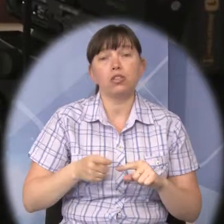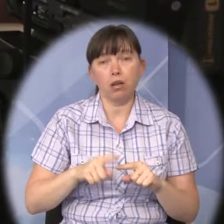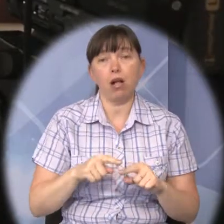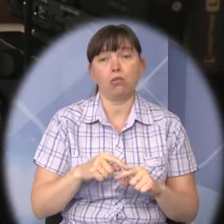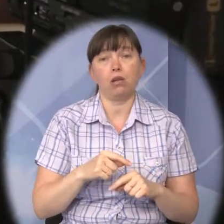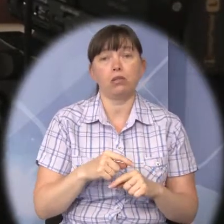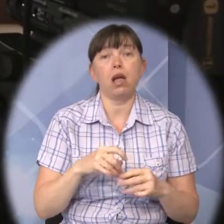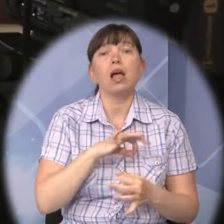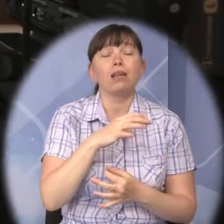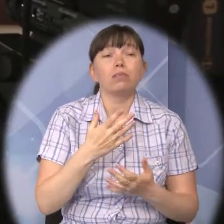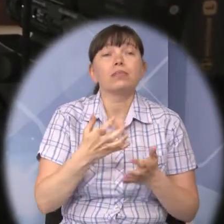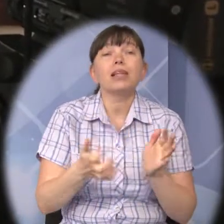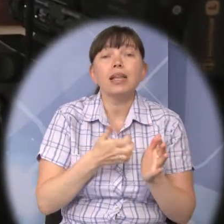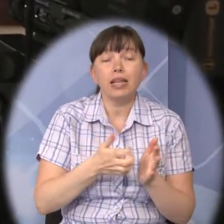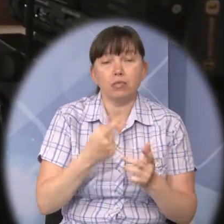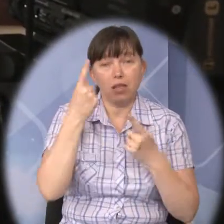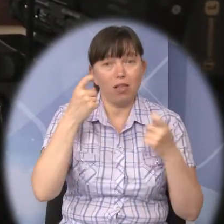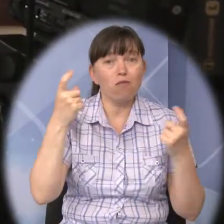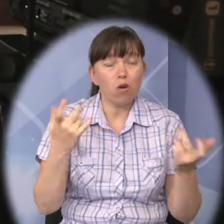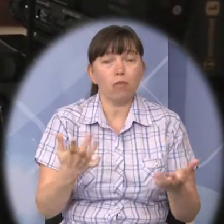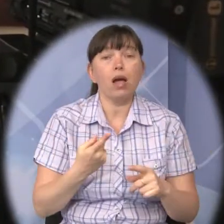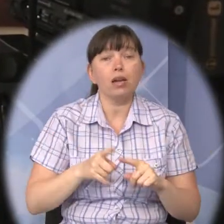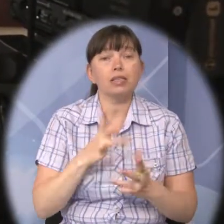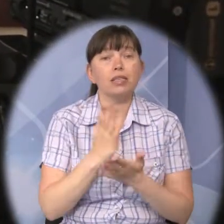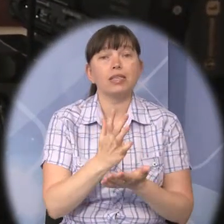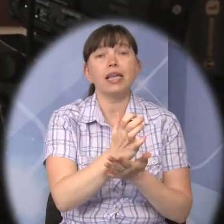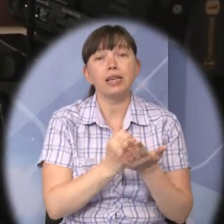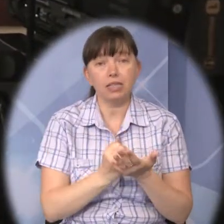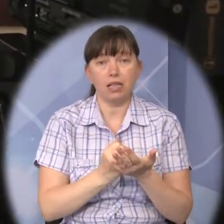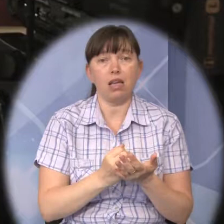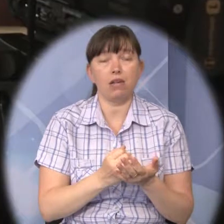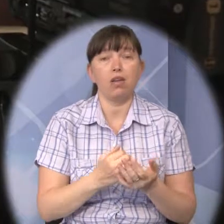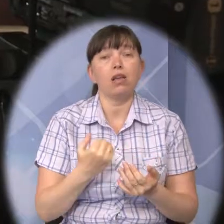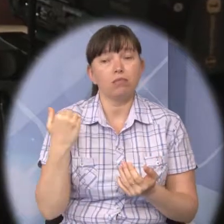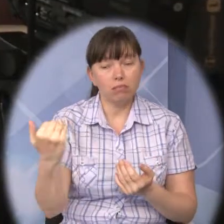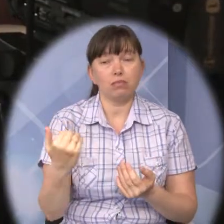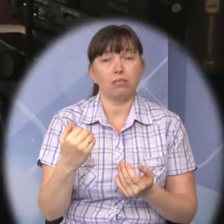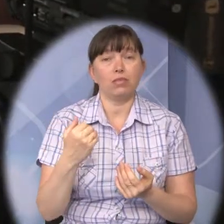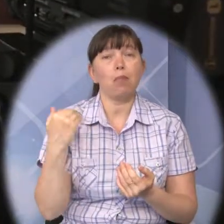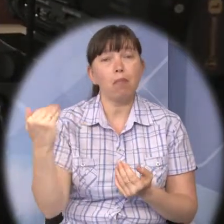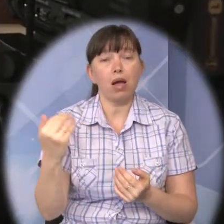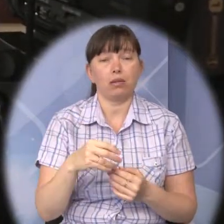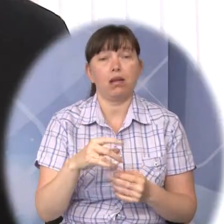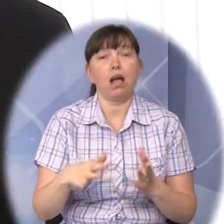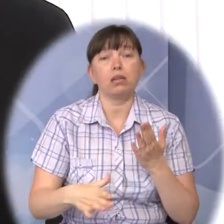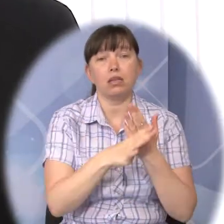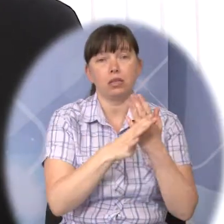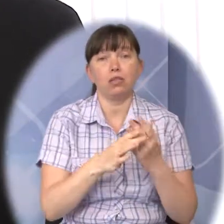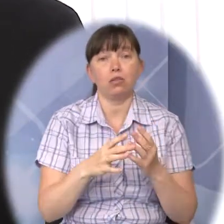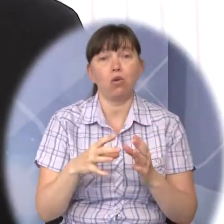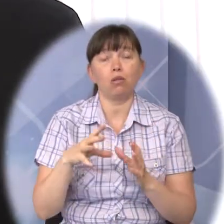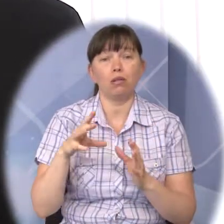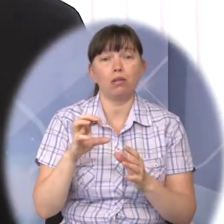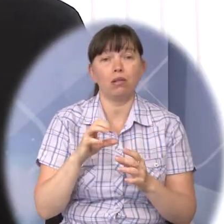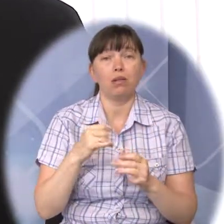asta, plus lipsa de informare, pe undeva este și o rezervă din partea asistenților comunitari, pentru